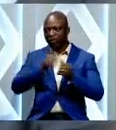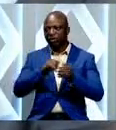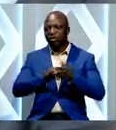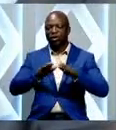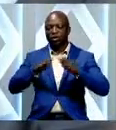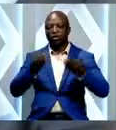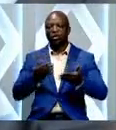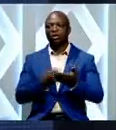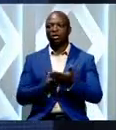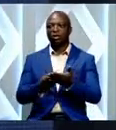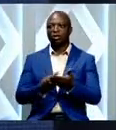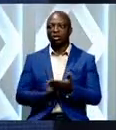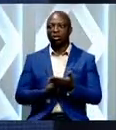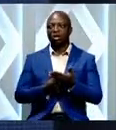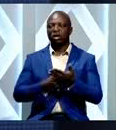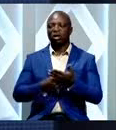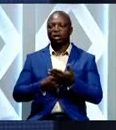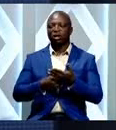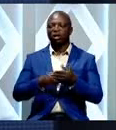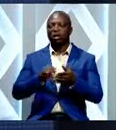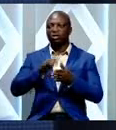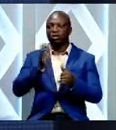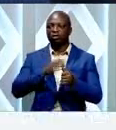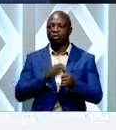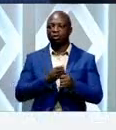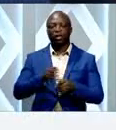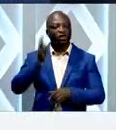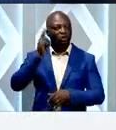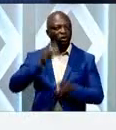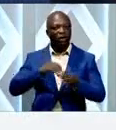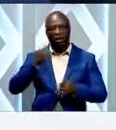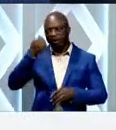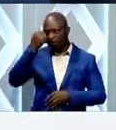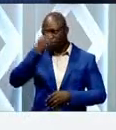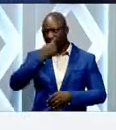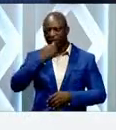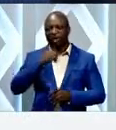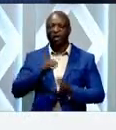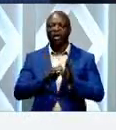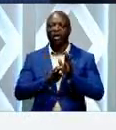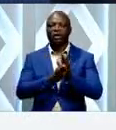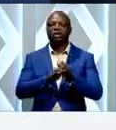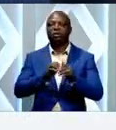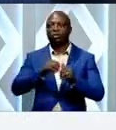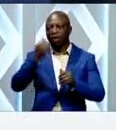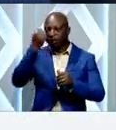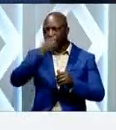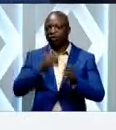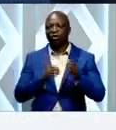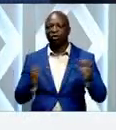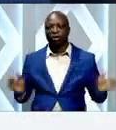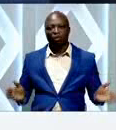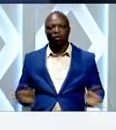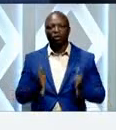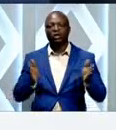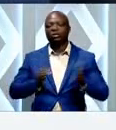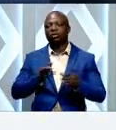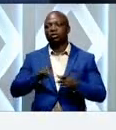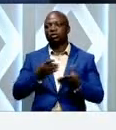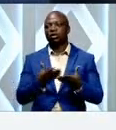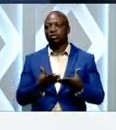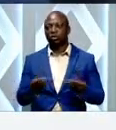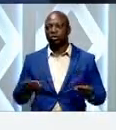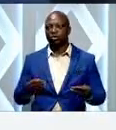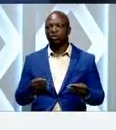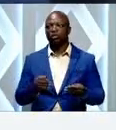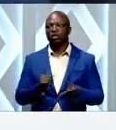fonds d'infrastructures africain est une première historique en Afrique, un exemple de l'Afrique qui se mobilise pour trouver des solutions aux challenges